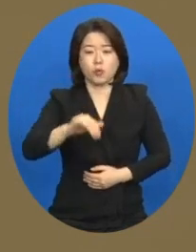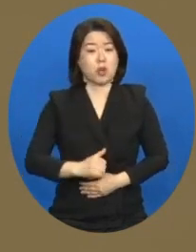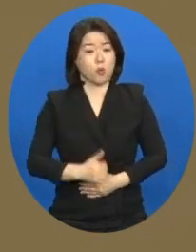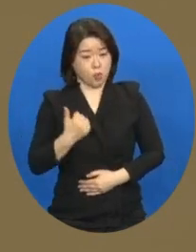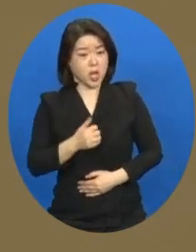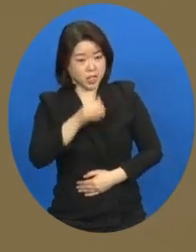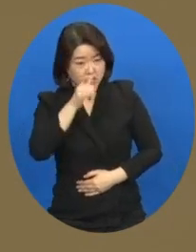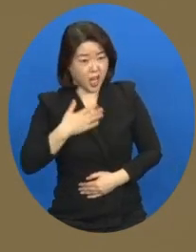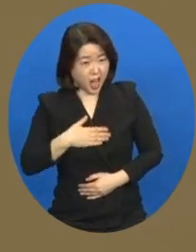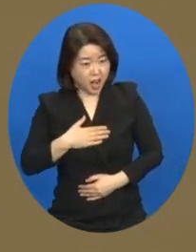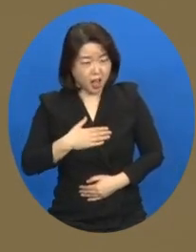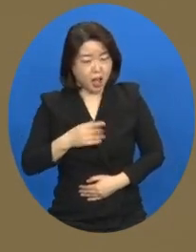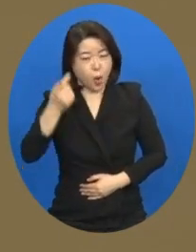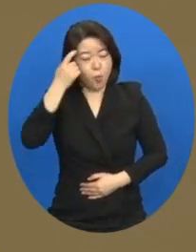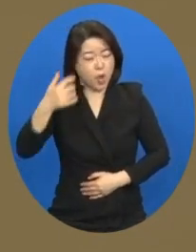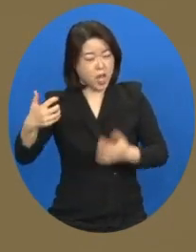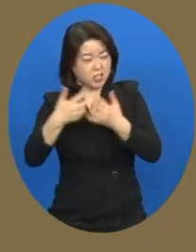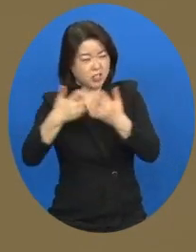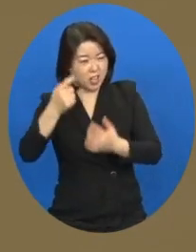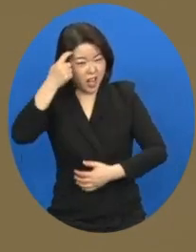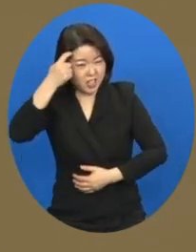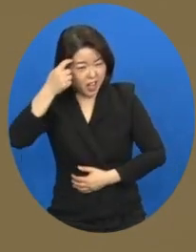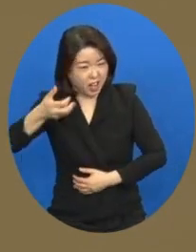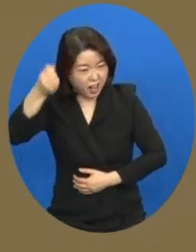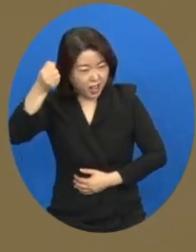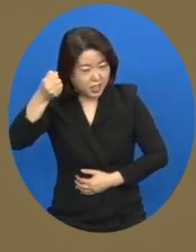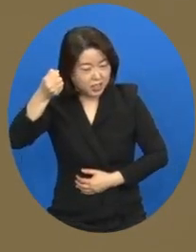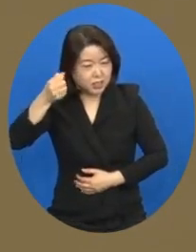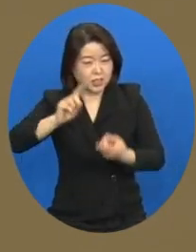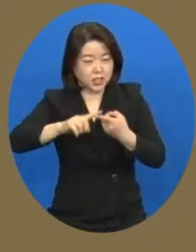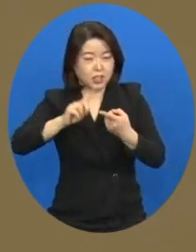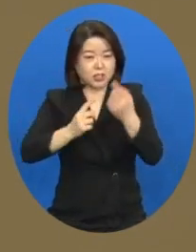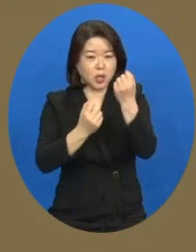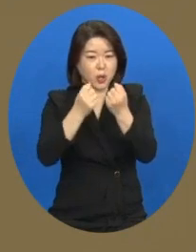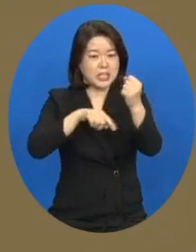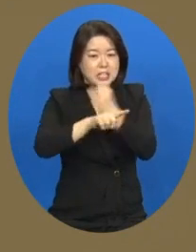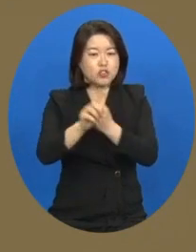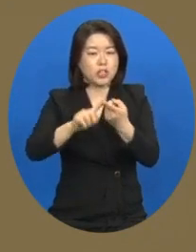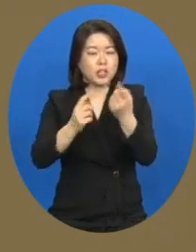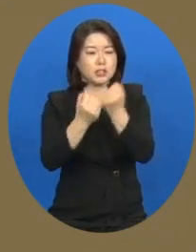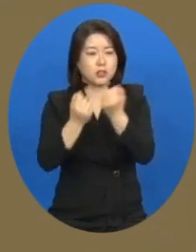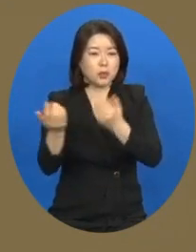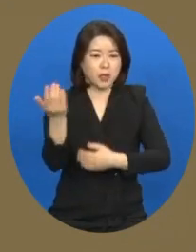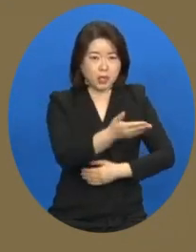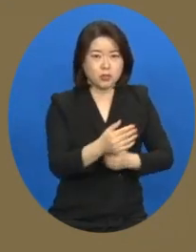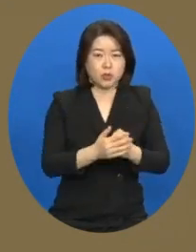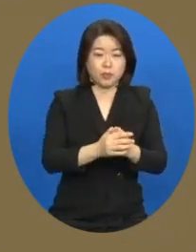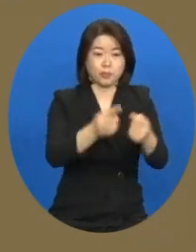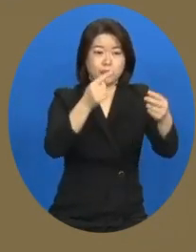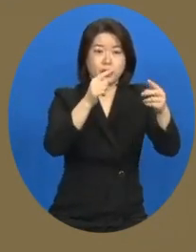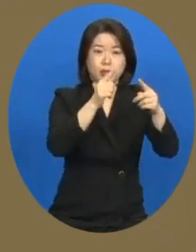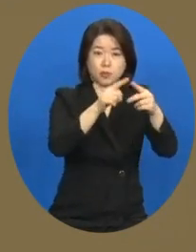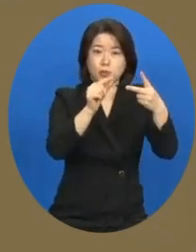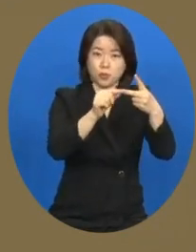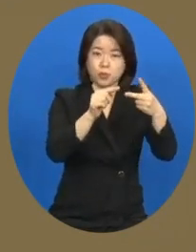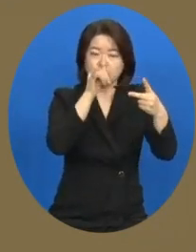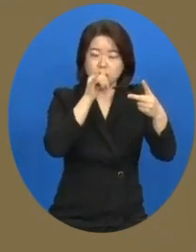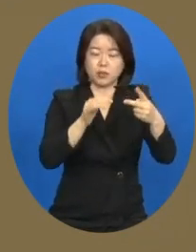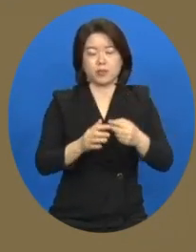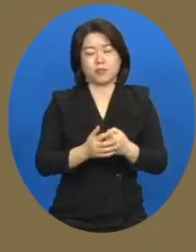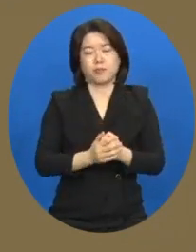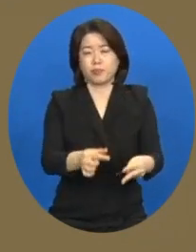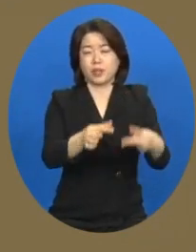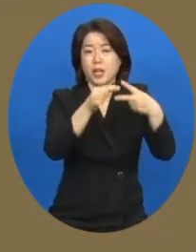났는지, 왜 전쟁까지도 불사하겠다고 했는지 이유를 설명해요. 두 가지 사건을 이야기합니다.